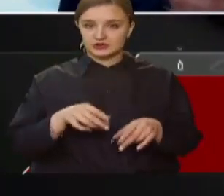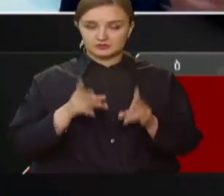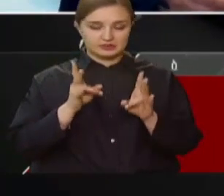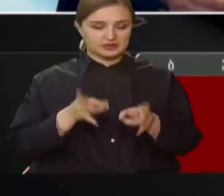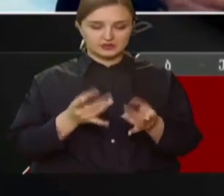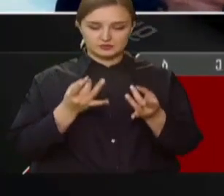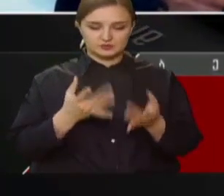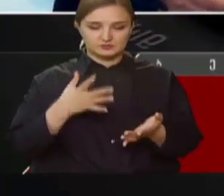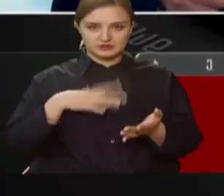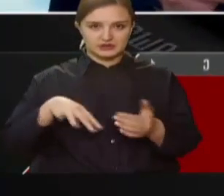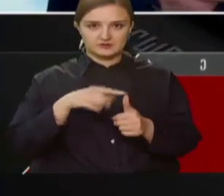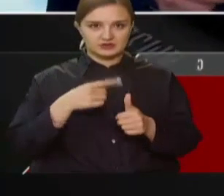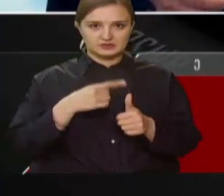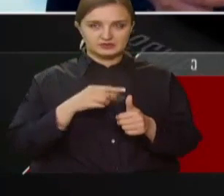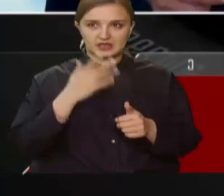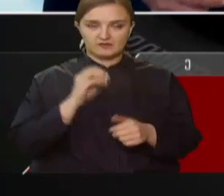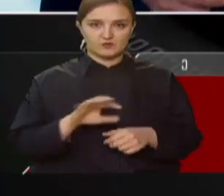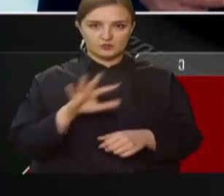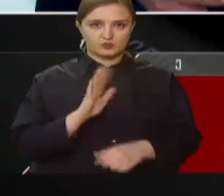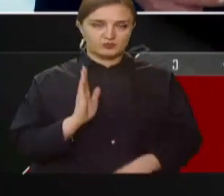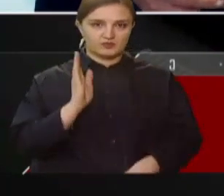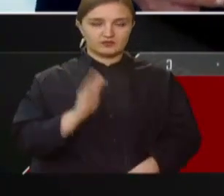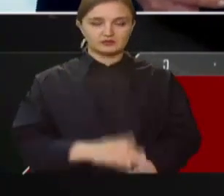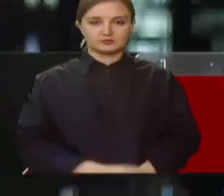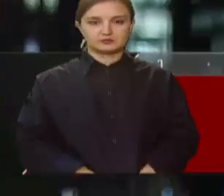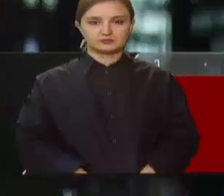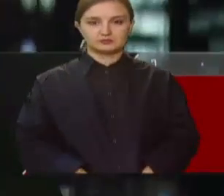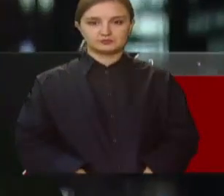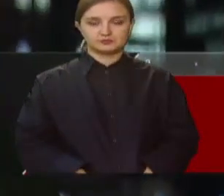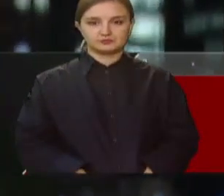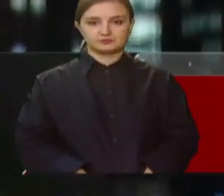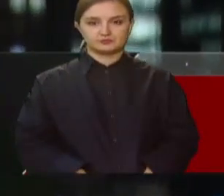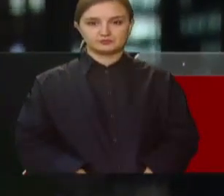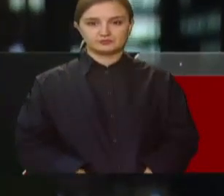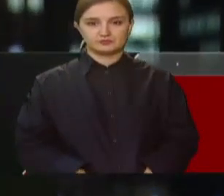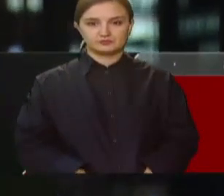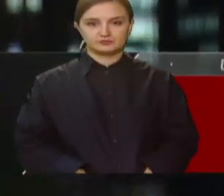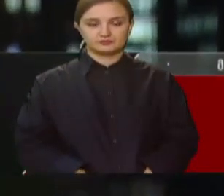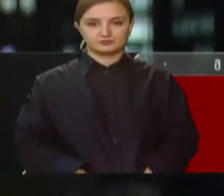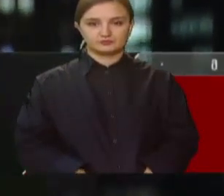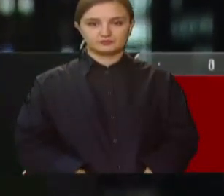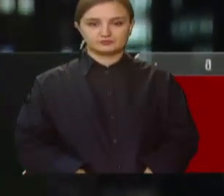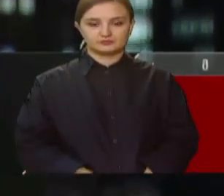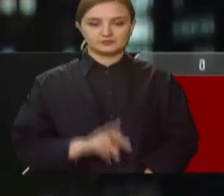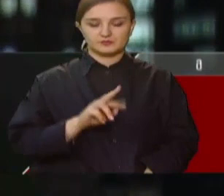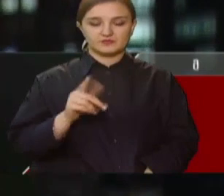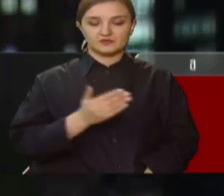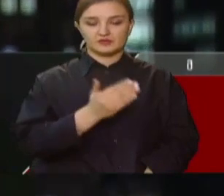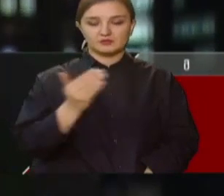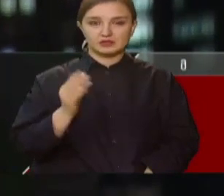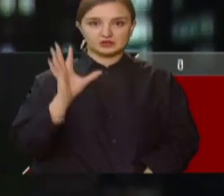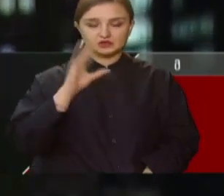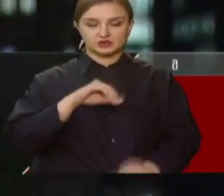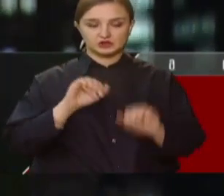აზიანოს უბრალოდ ქვეყნის იმიჯი და ევროპული მომავალი. მათ რომ შეეძლოთ, რომ ქვეყნისათვის